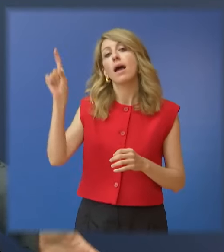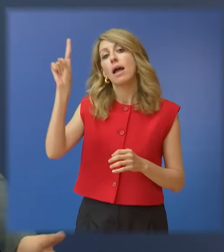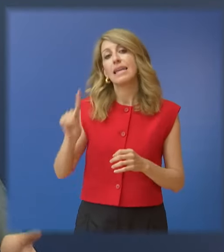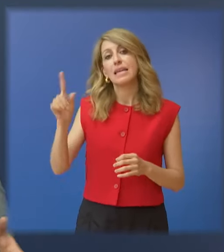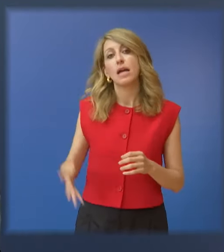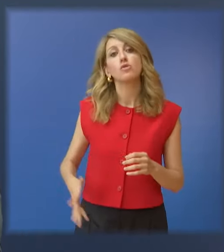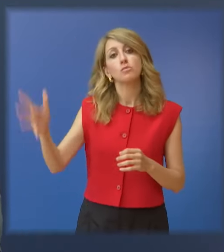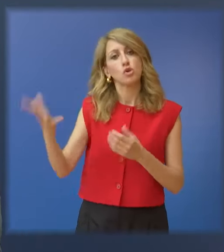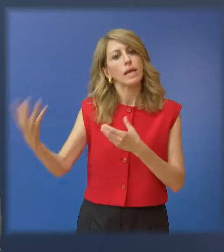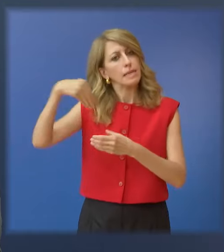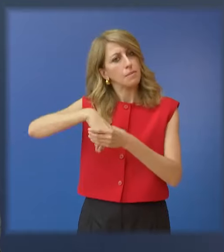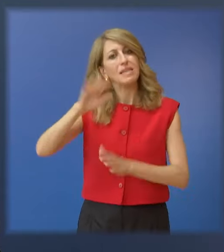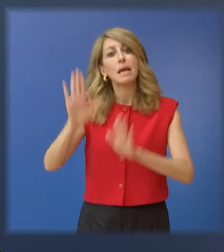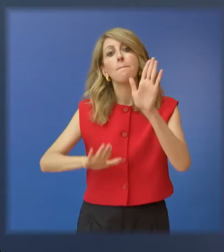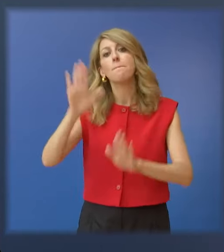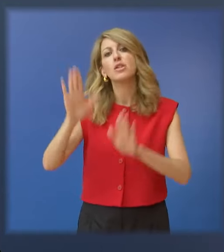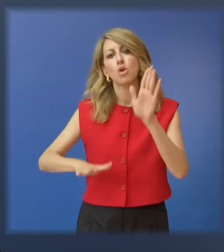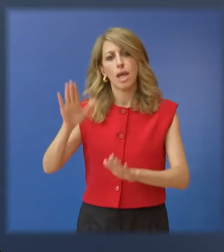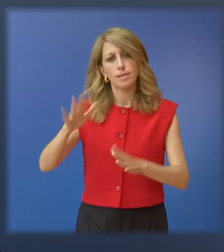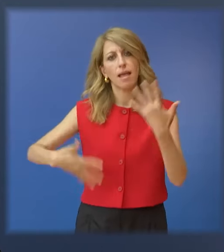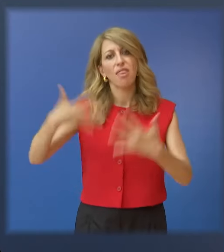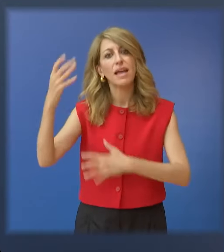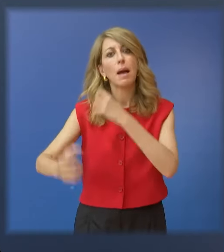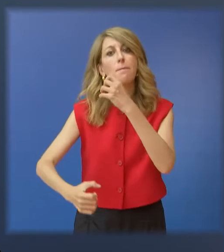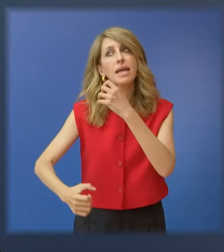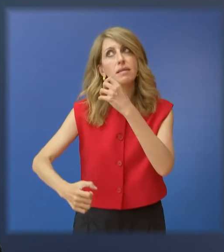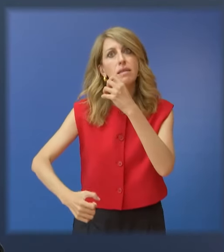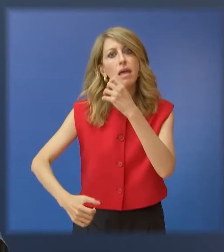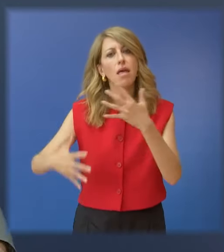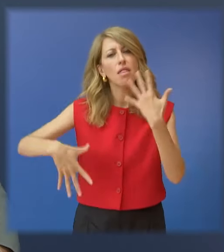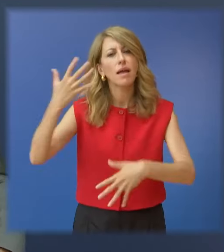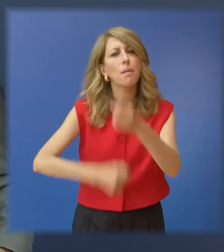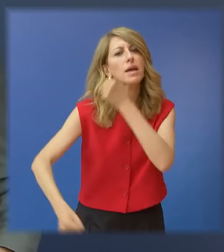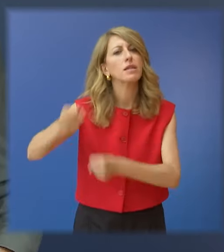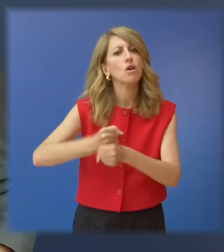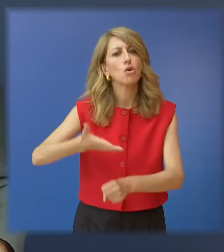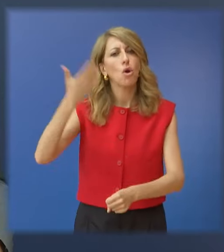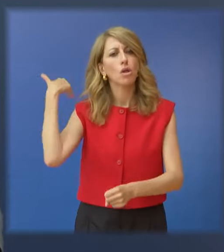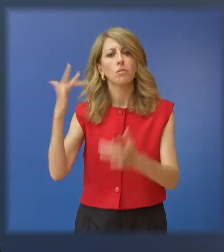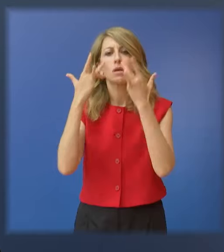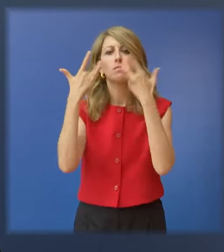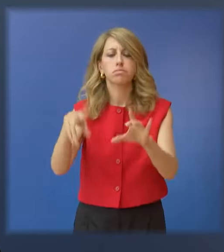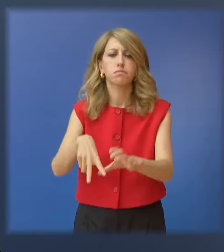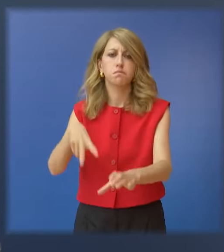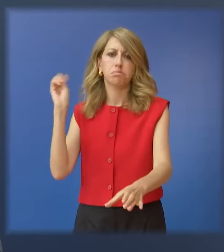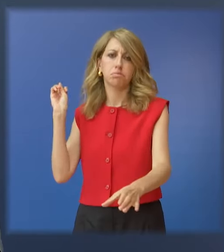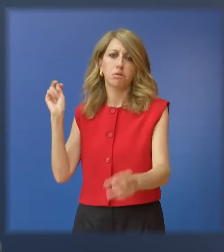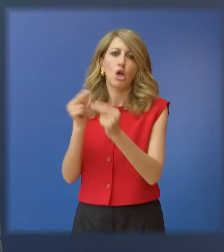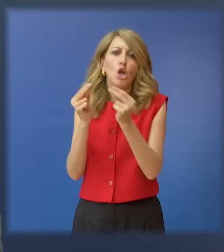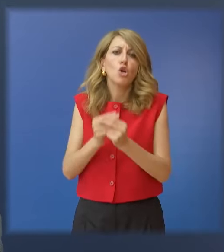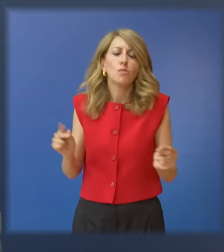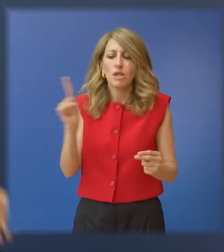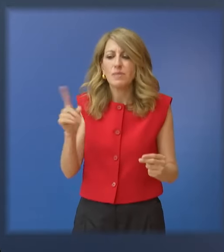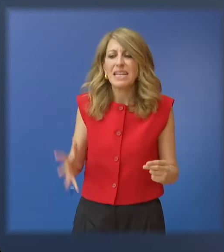15 χρόνια από τον εθνικό κηρυκα άρα πώς μπορεί να είναι υπόλογος για μια υπόθεση που